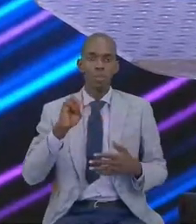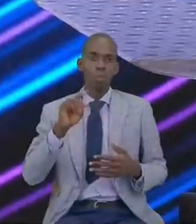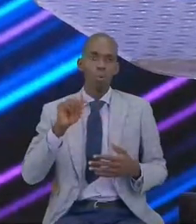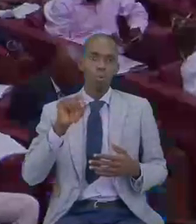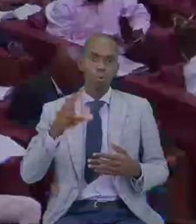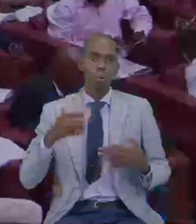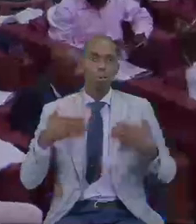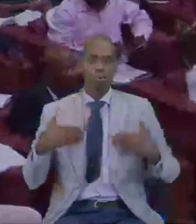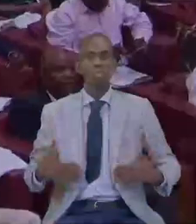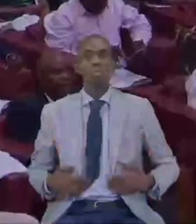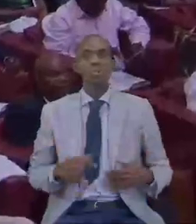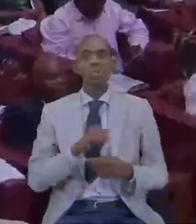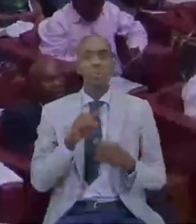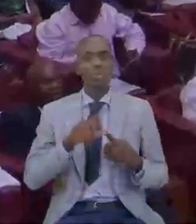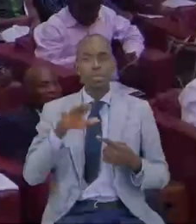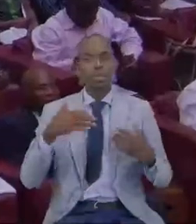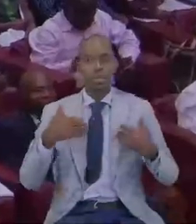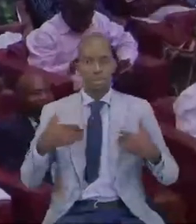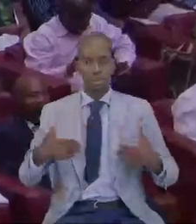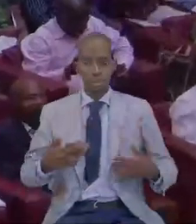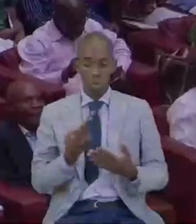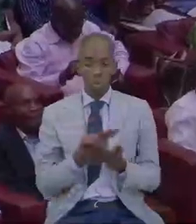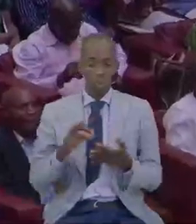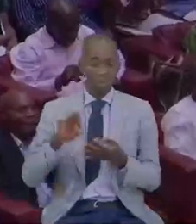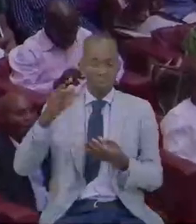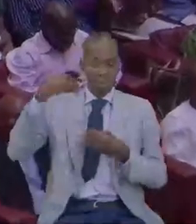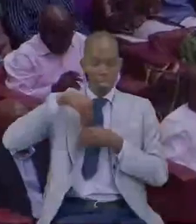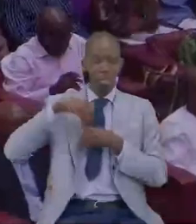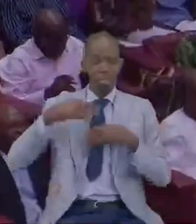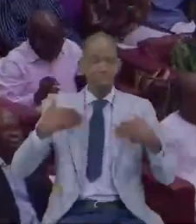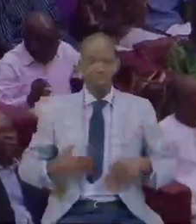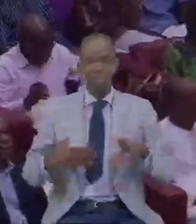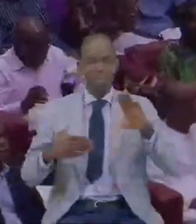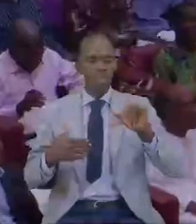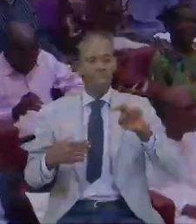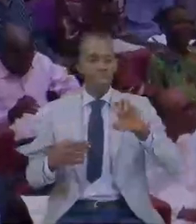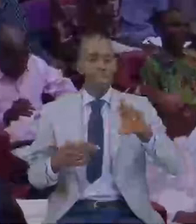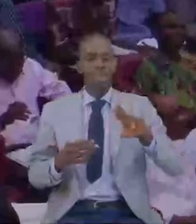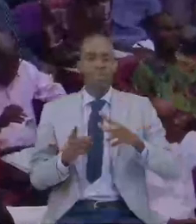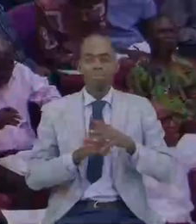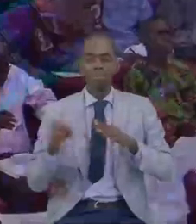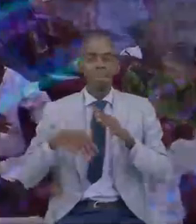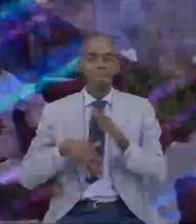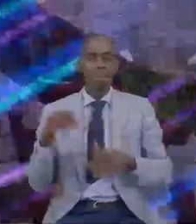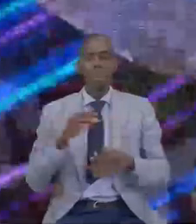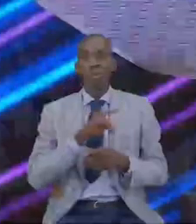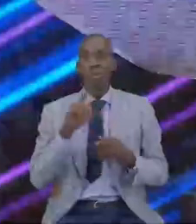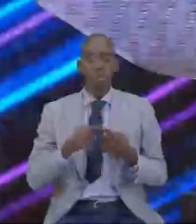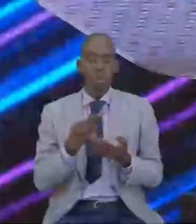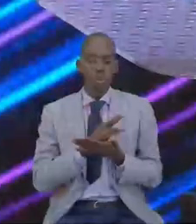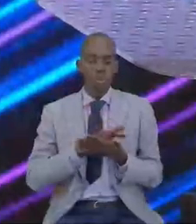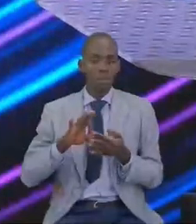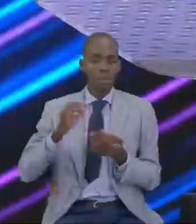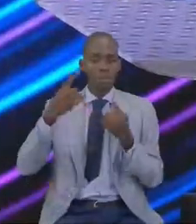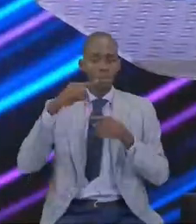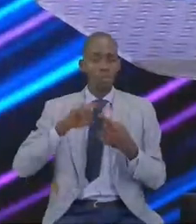le Saint-Esprit entre, le cancer doit partir. Quand le Saint-Esprit entre, aidez,